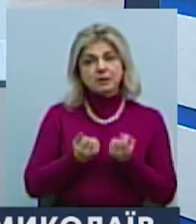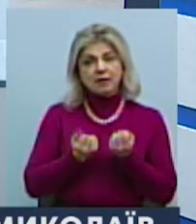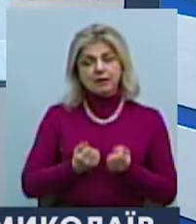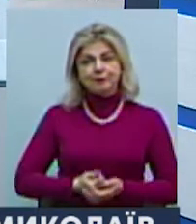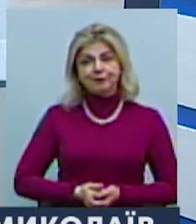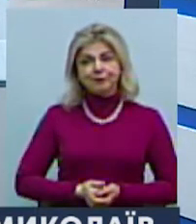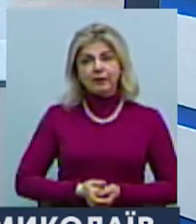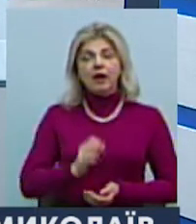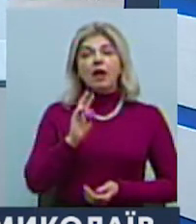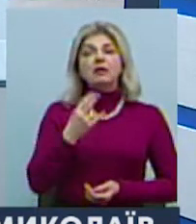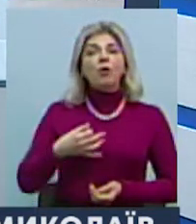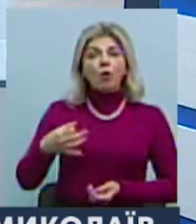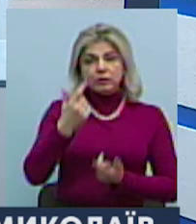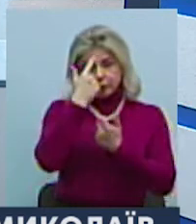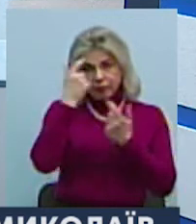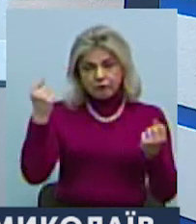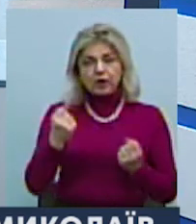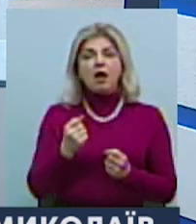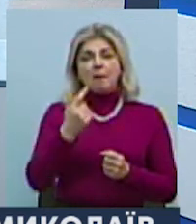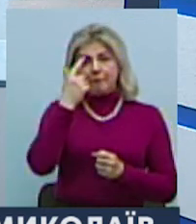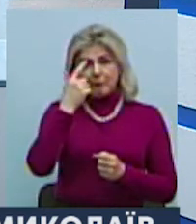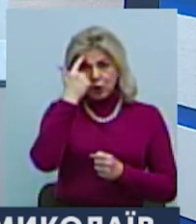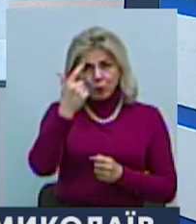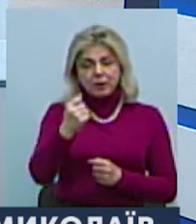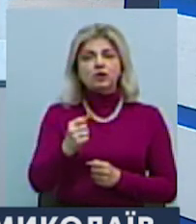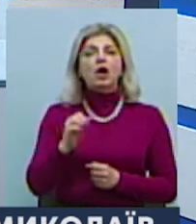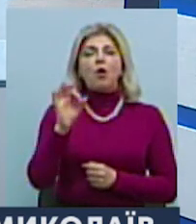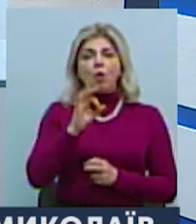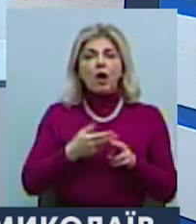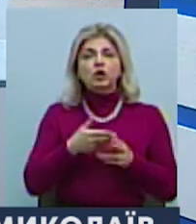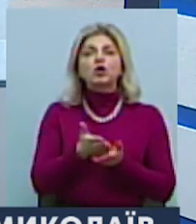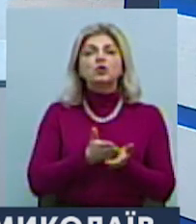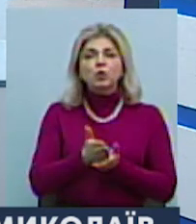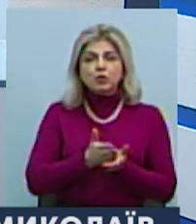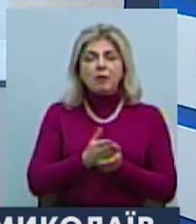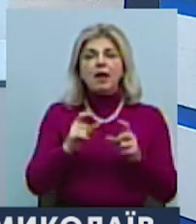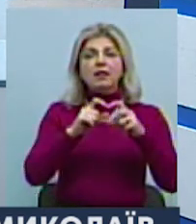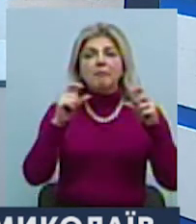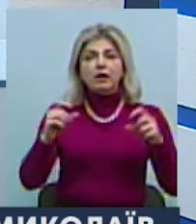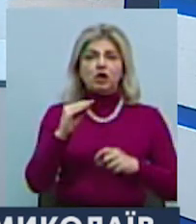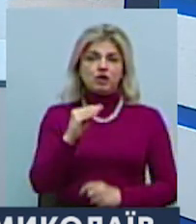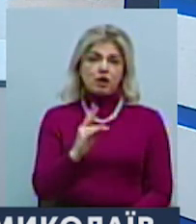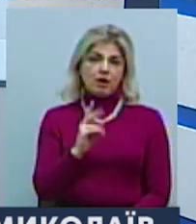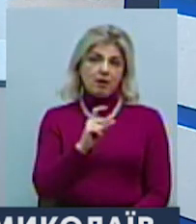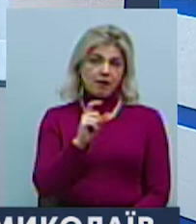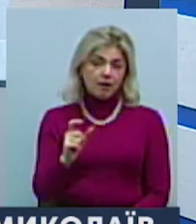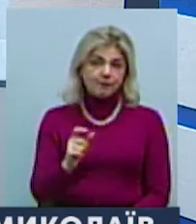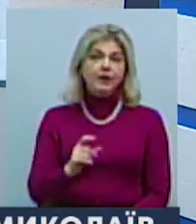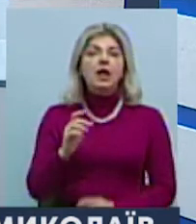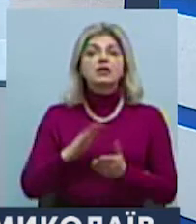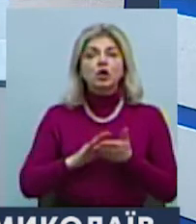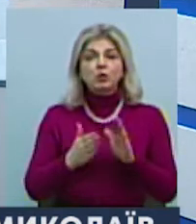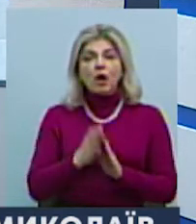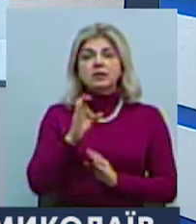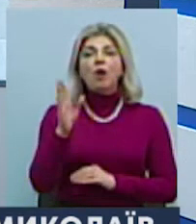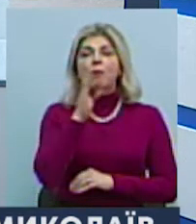На Миколаївщині оголосили штормове попередження. Про це повідомили в службі оперативного реагування департаменту житлово-комунального господарства. Ситуацію з